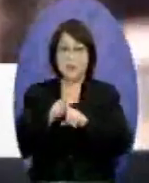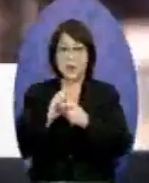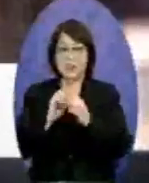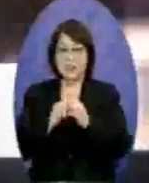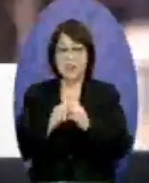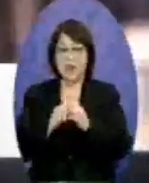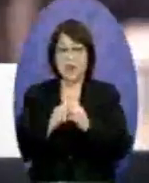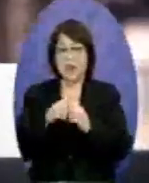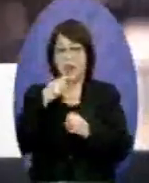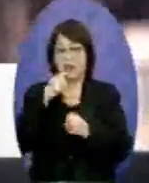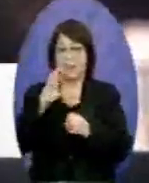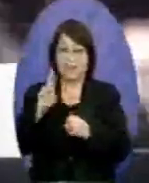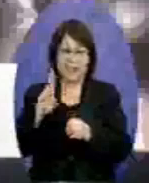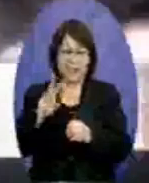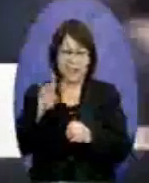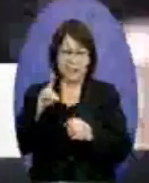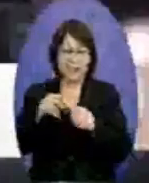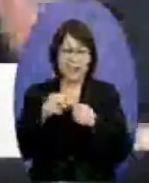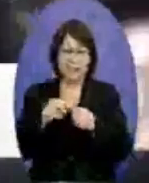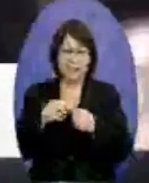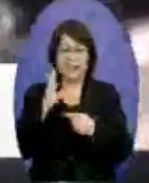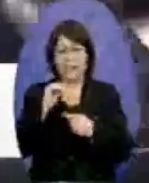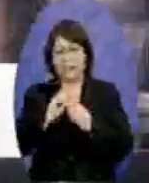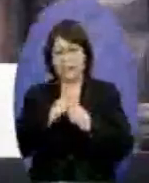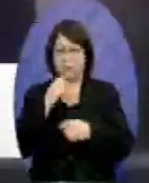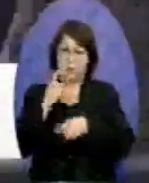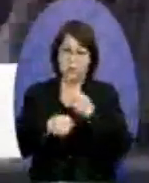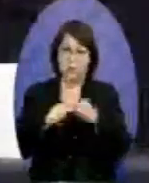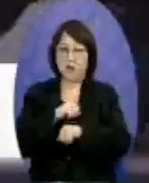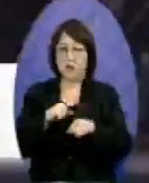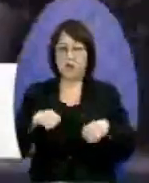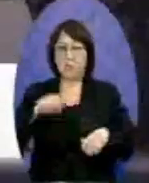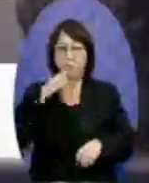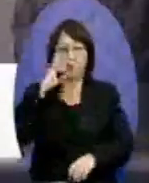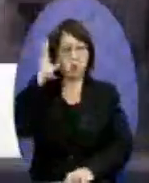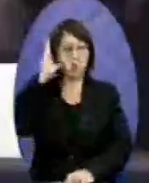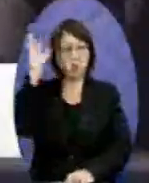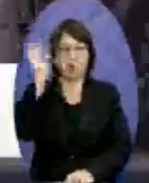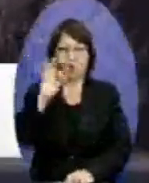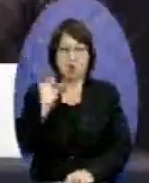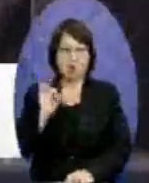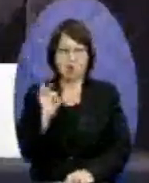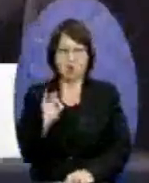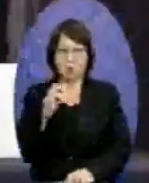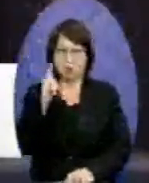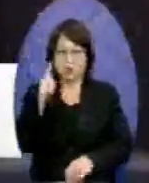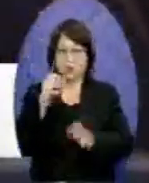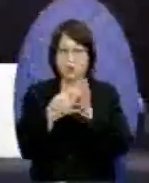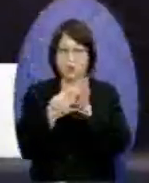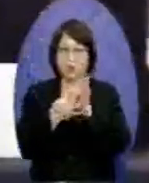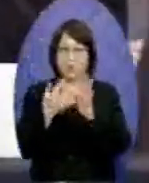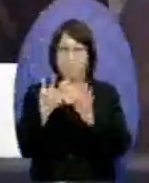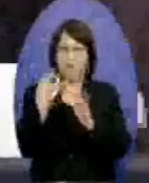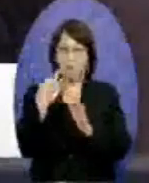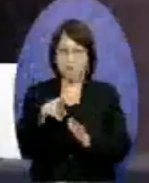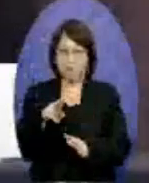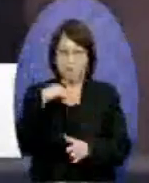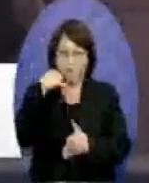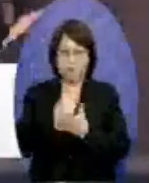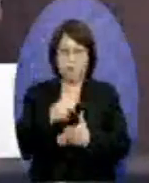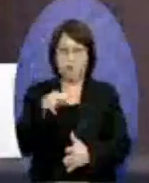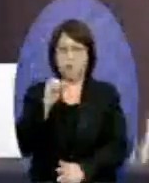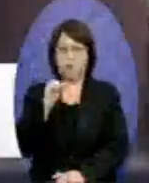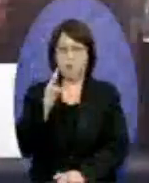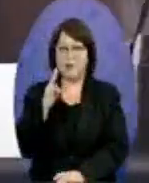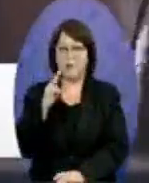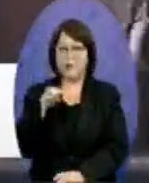энэ нь яг ямар зарчим, яаж хэрэгжих ёстой талаар олон нийтэд мэдээлэл муу байна. Анх 1883 онд батлагдсан Пендлтоны хууль гэдгээр